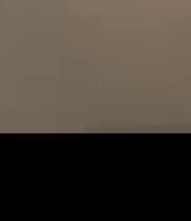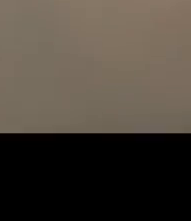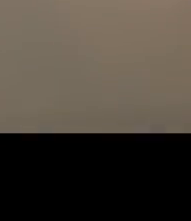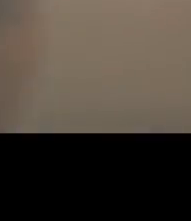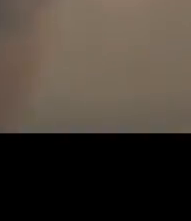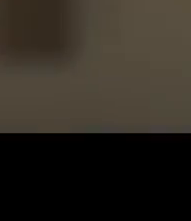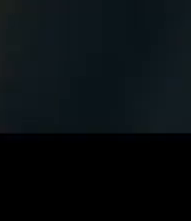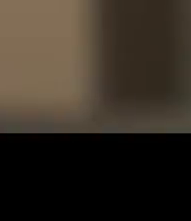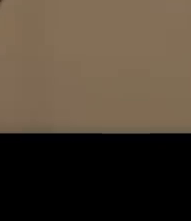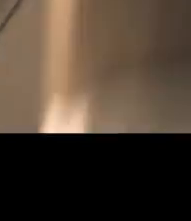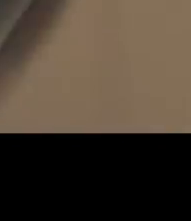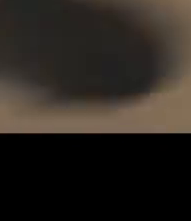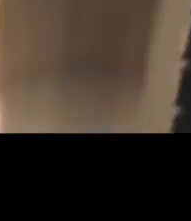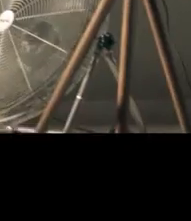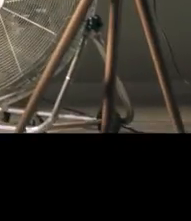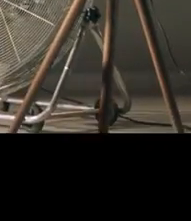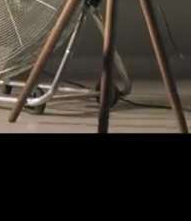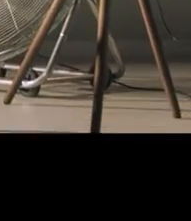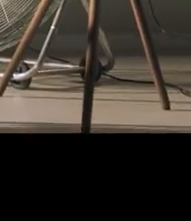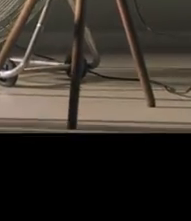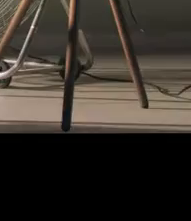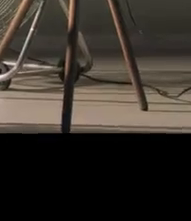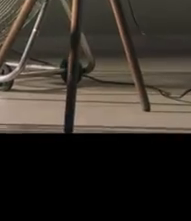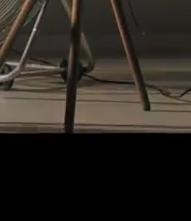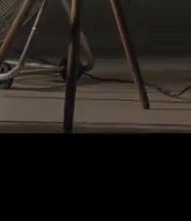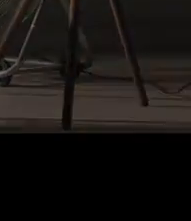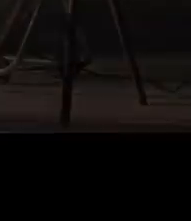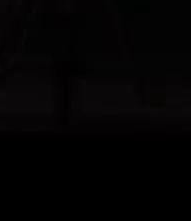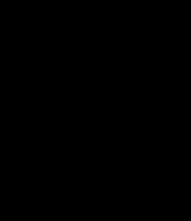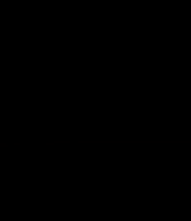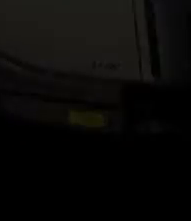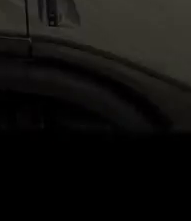집에서 건강 챙기는 운동신,